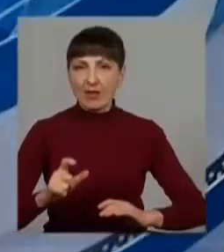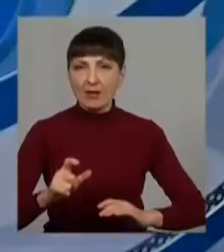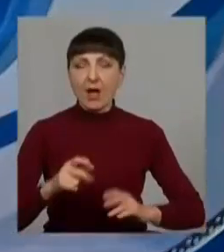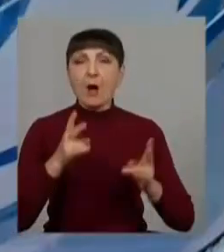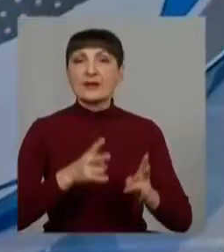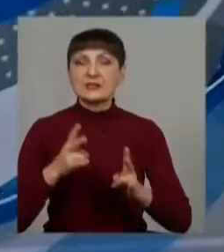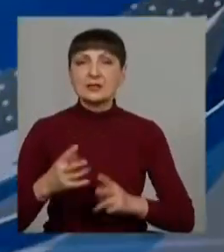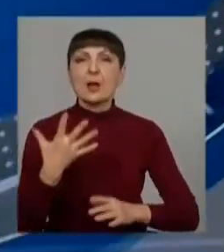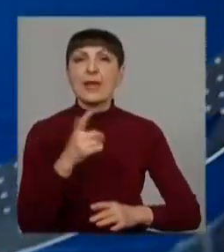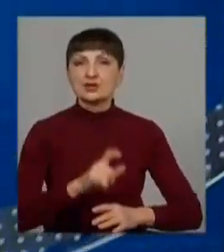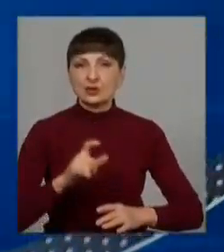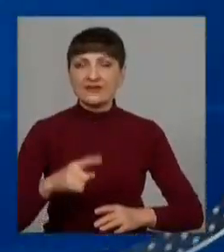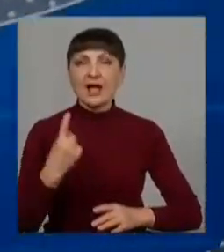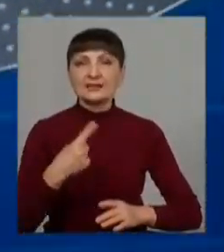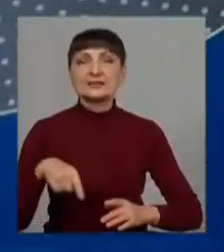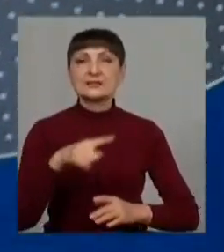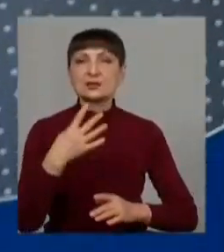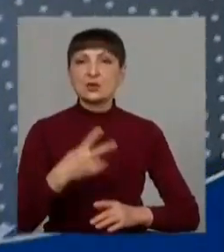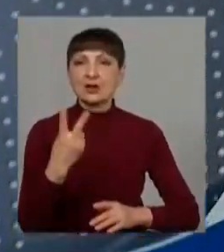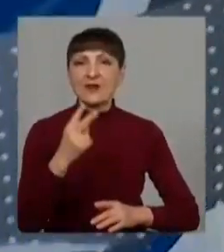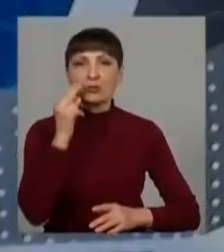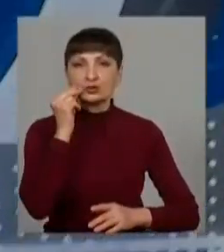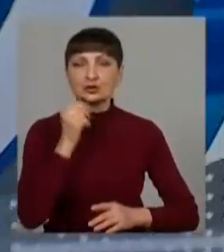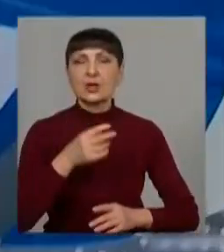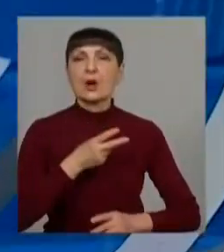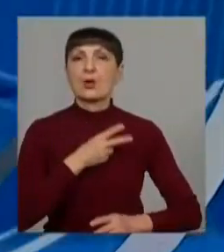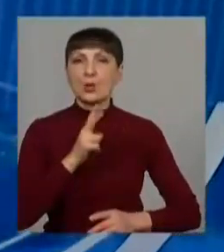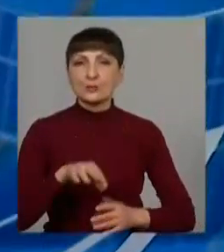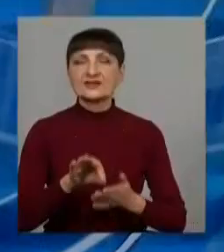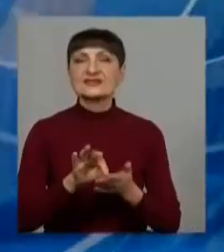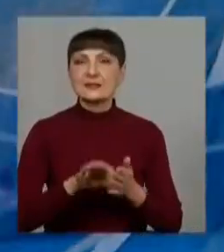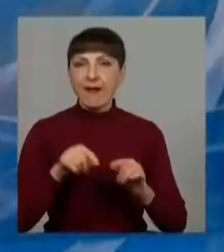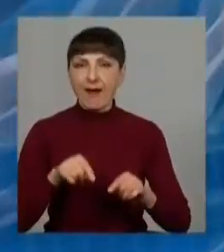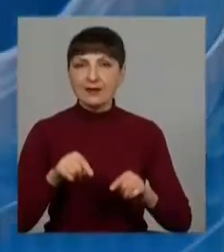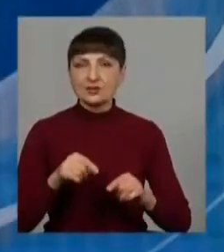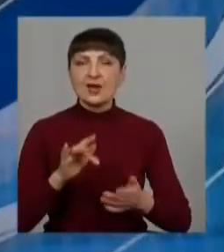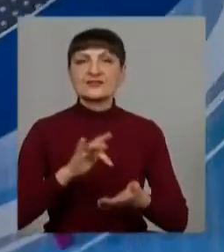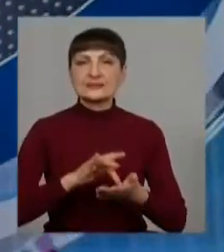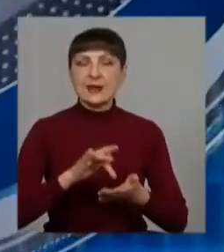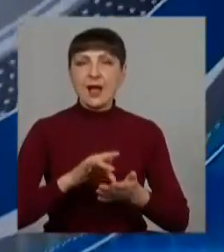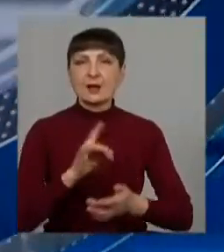пять человек один из них 42-летний мужчина скончался в тот же день в центральной районной больницы